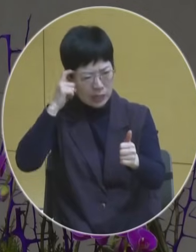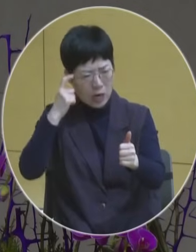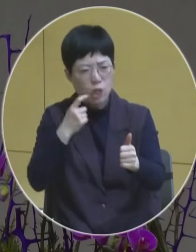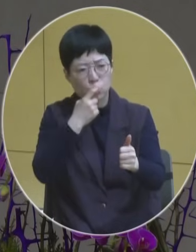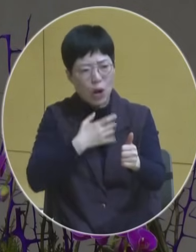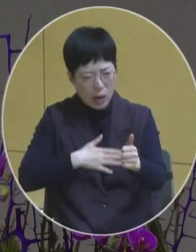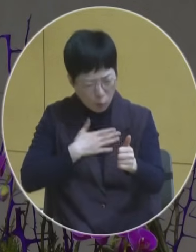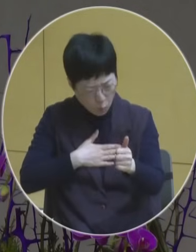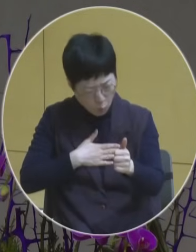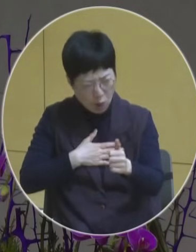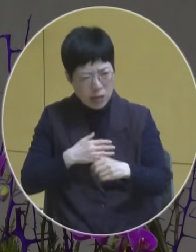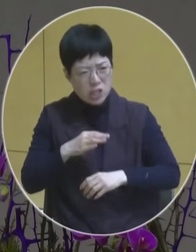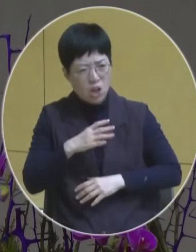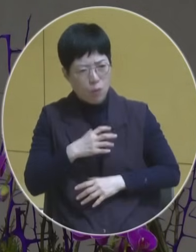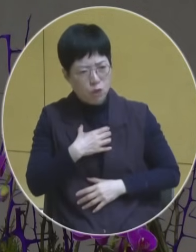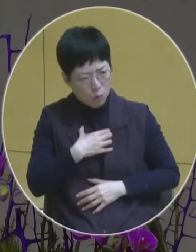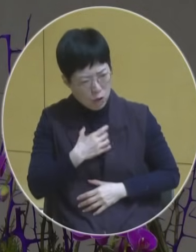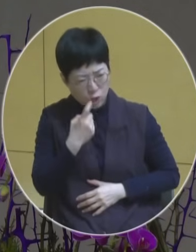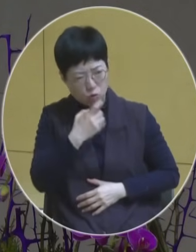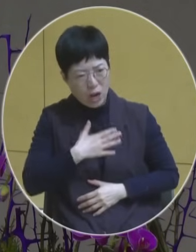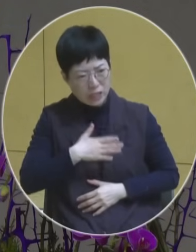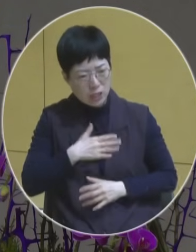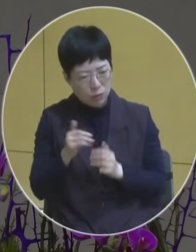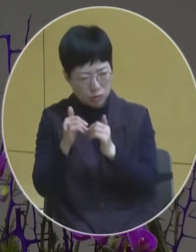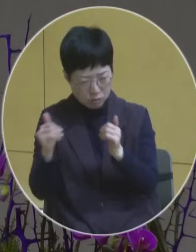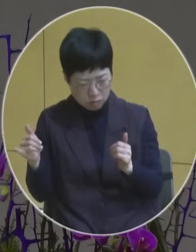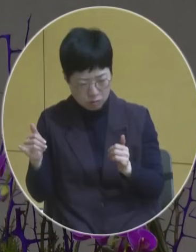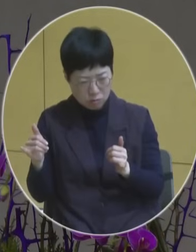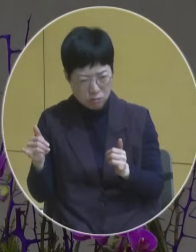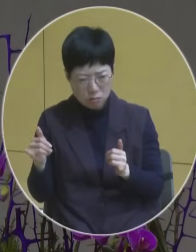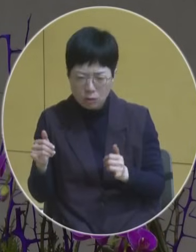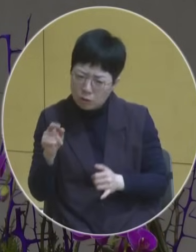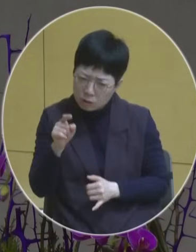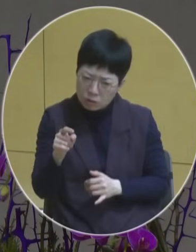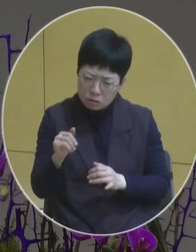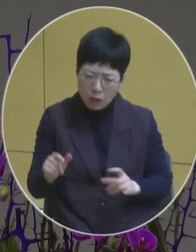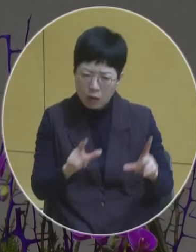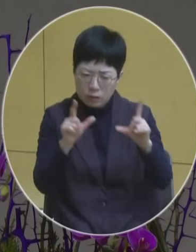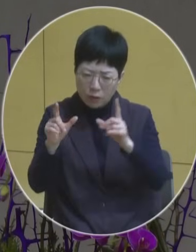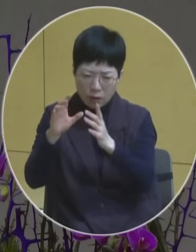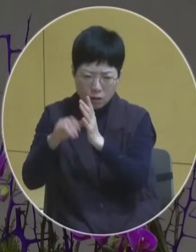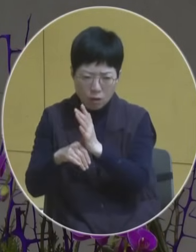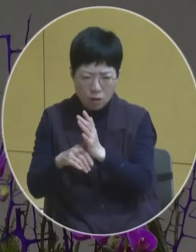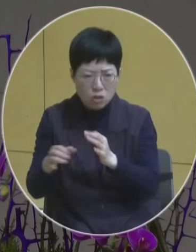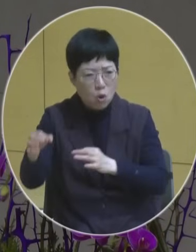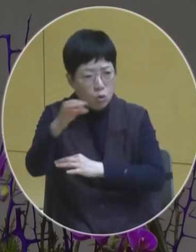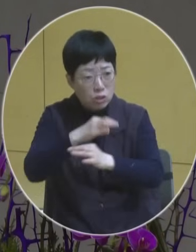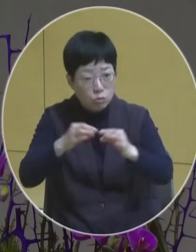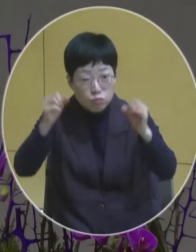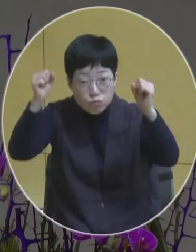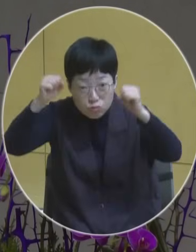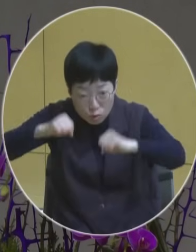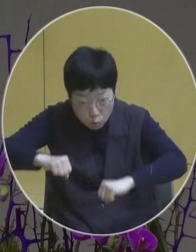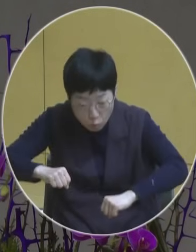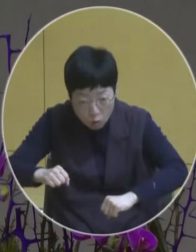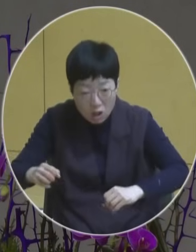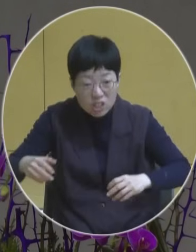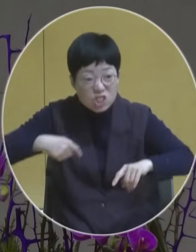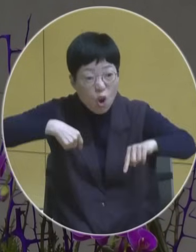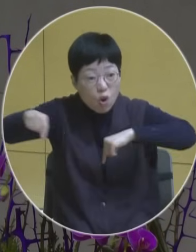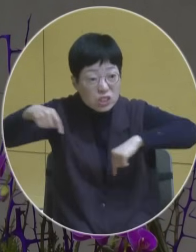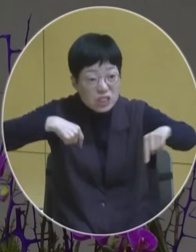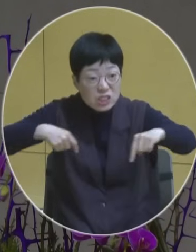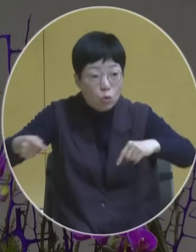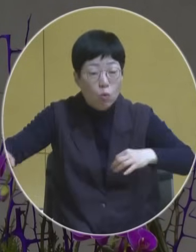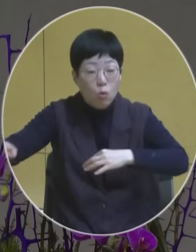줄 알고 염려할 줄 아는 사람들 보니까 정말 우리 인생을 살아가면서 경제도 무너지고 정치도